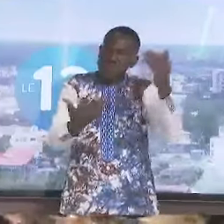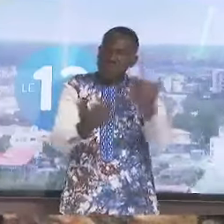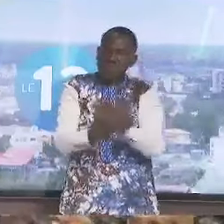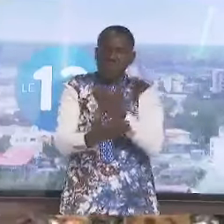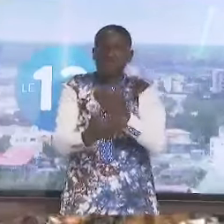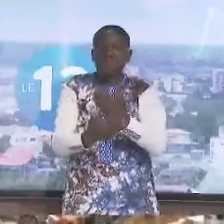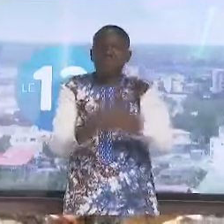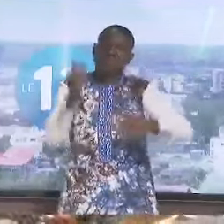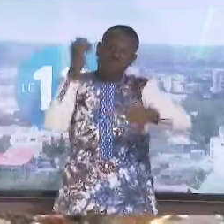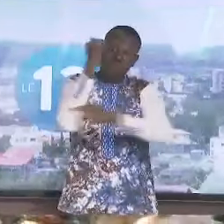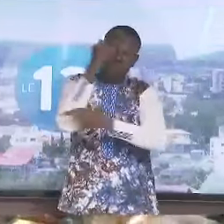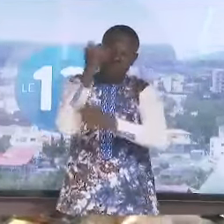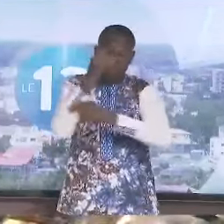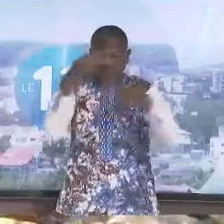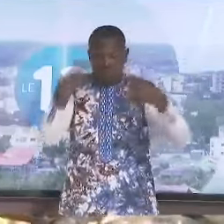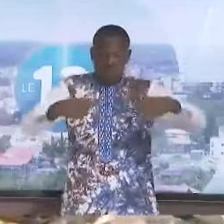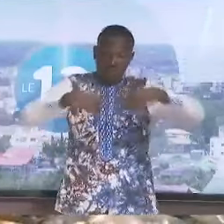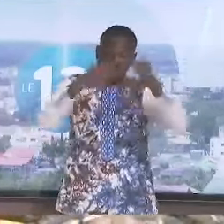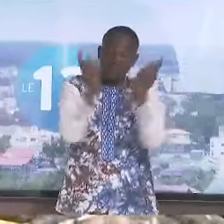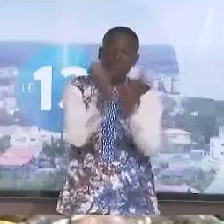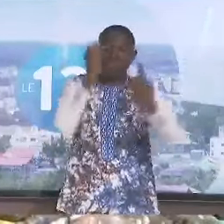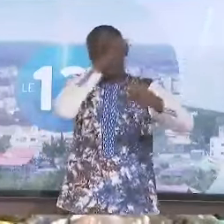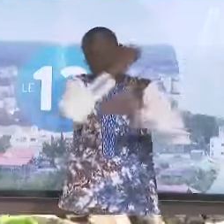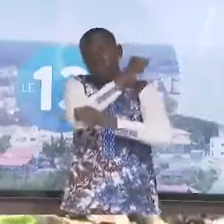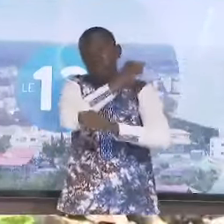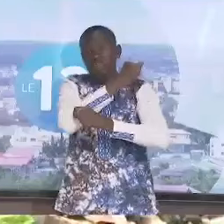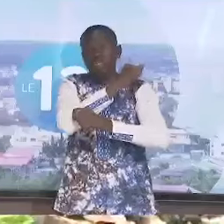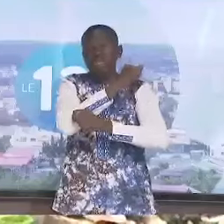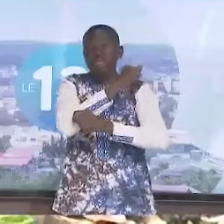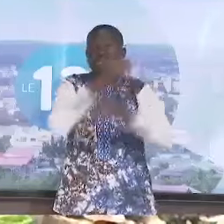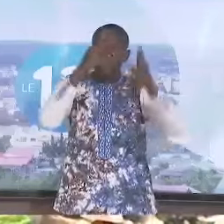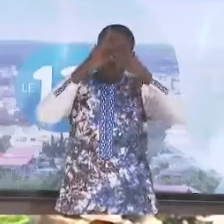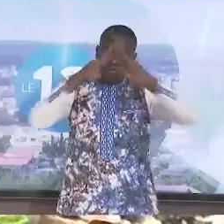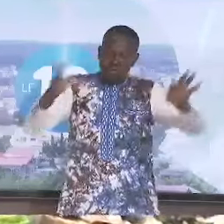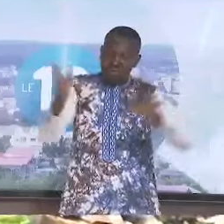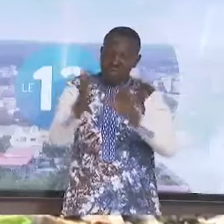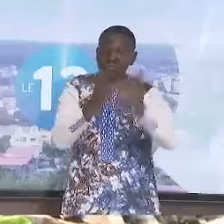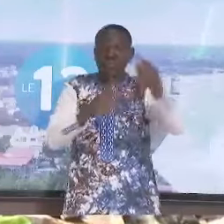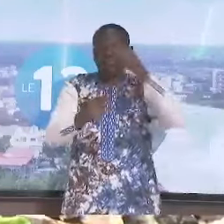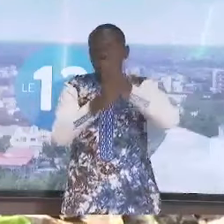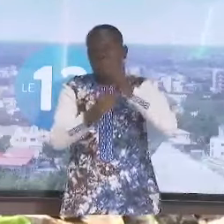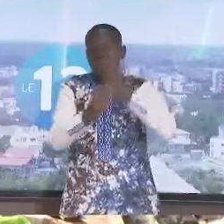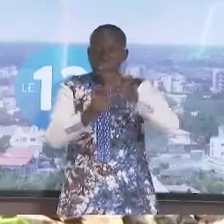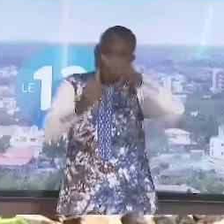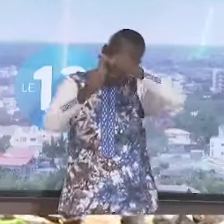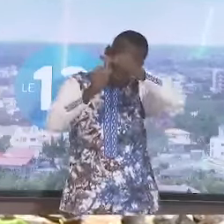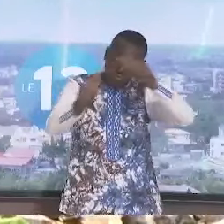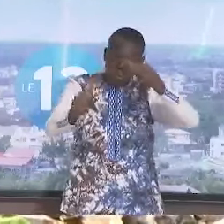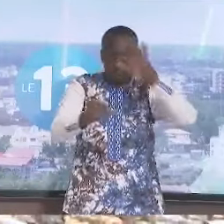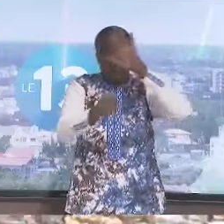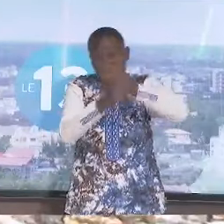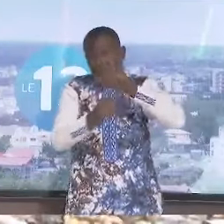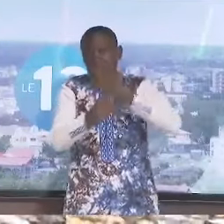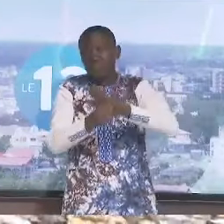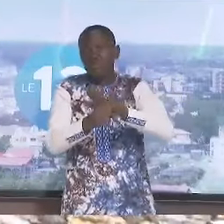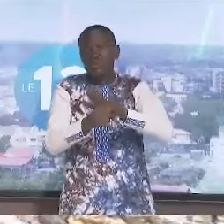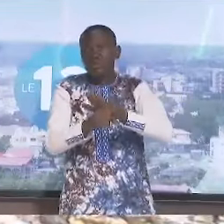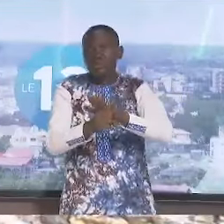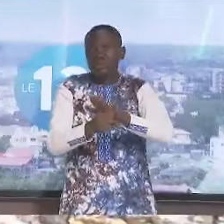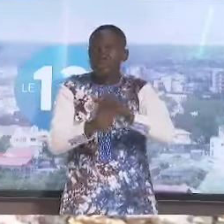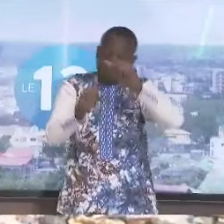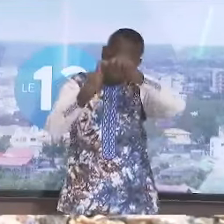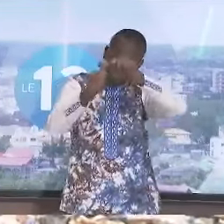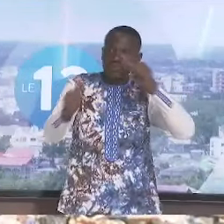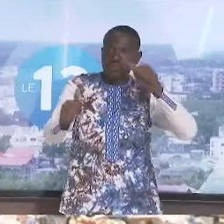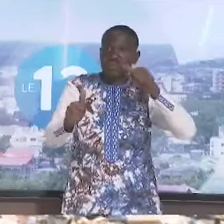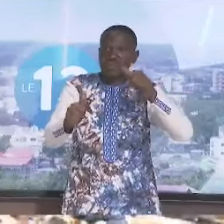Arbia, au quartier Tanguin. L'agent pointeur ici travaille à éviter le débordement. Pour éviter le grand chaos, il faut que je